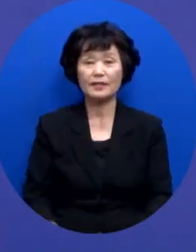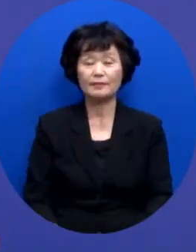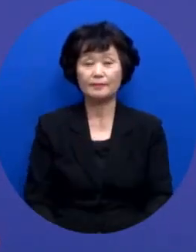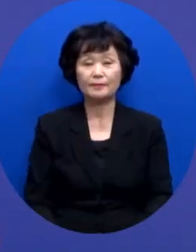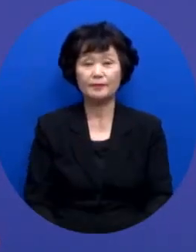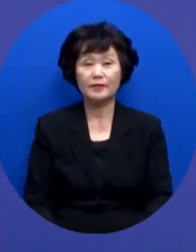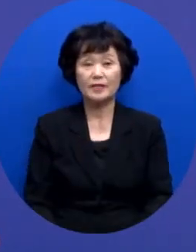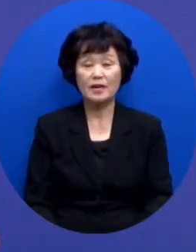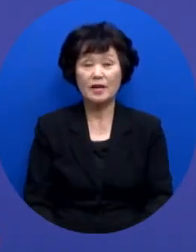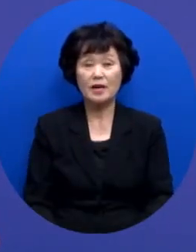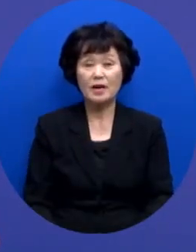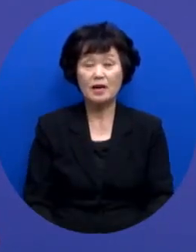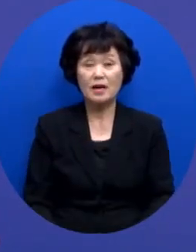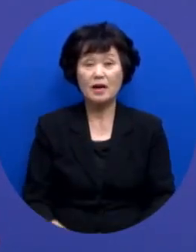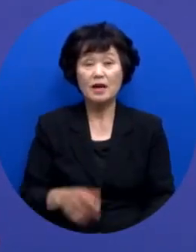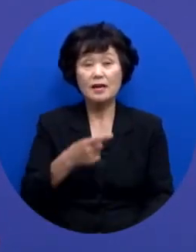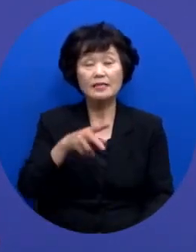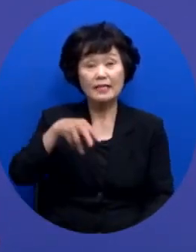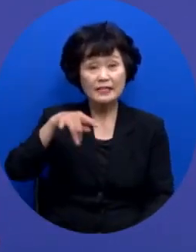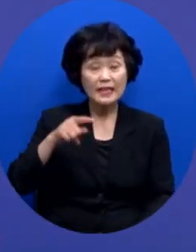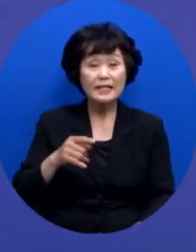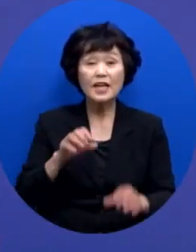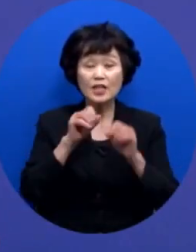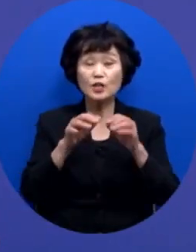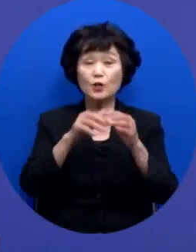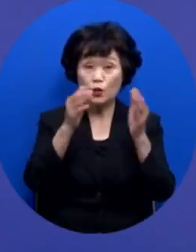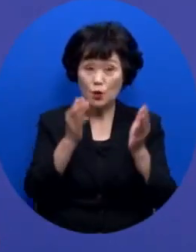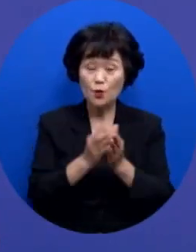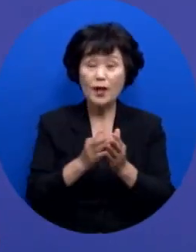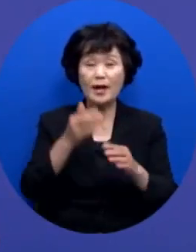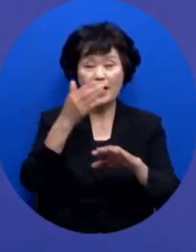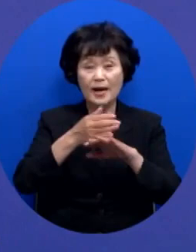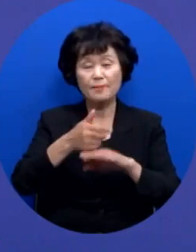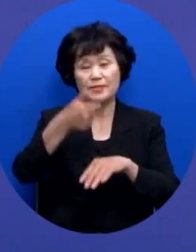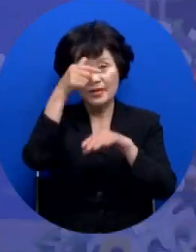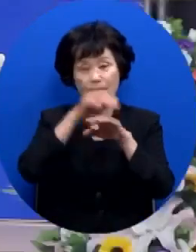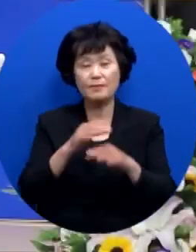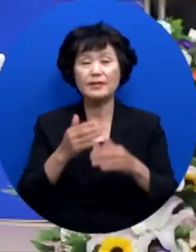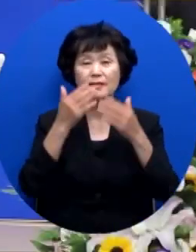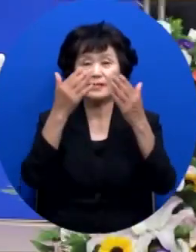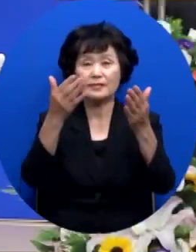대한기독교 나사렛 선교회가 신임 감독 이취임 감사 예배를 가졌습니다.